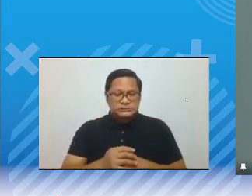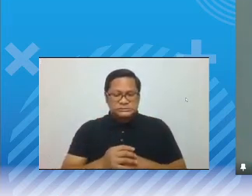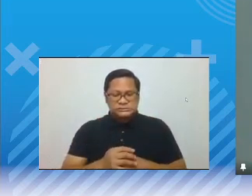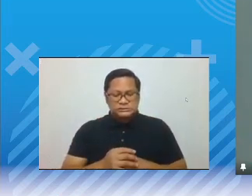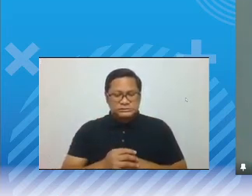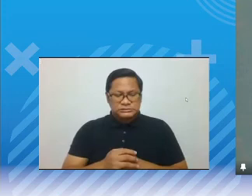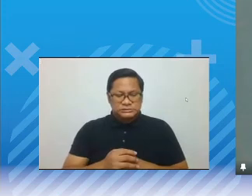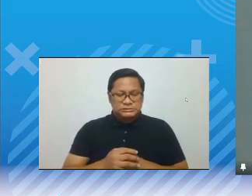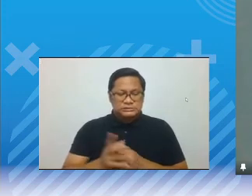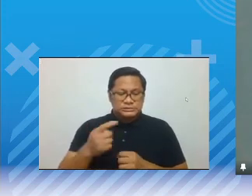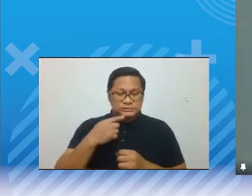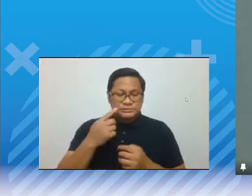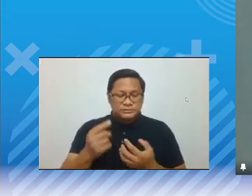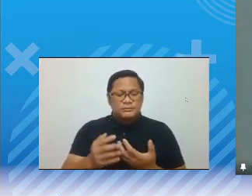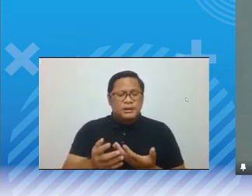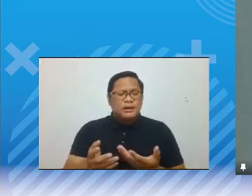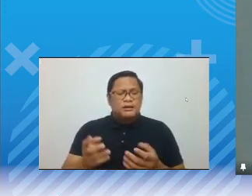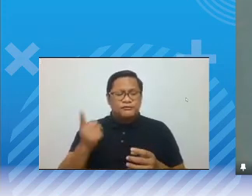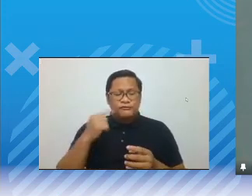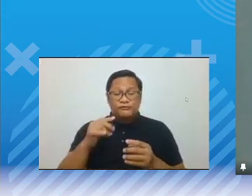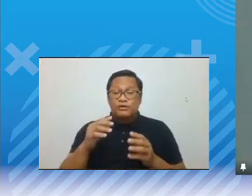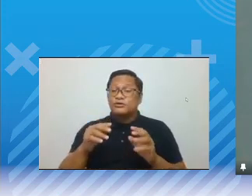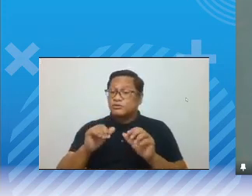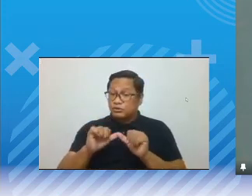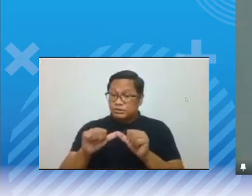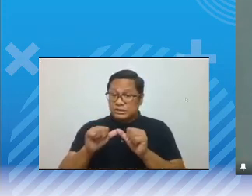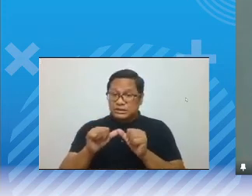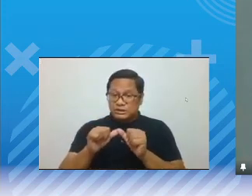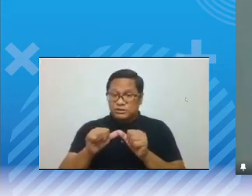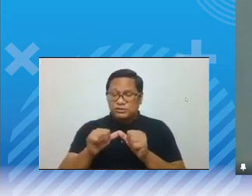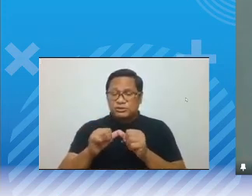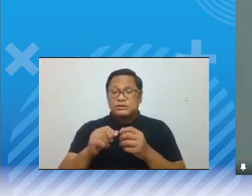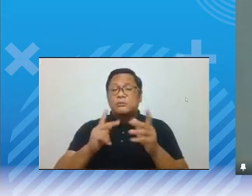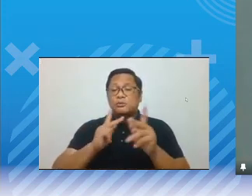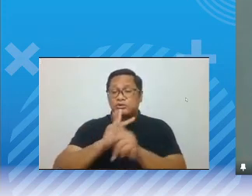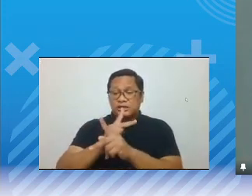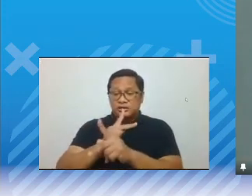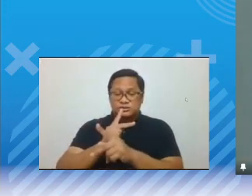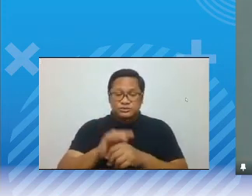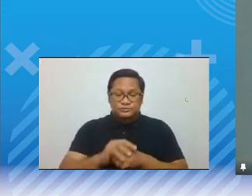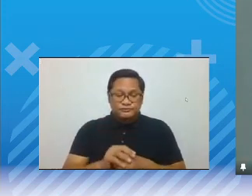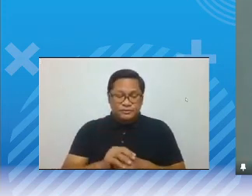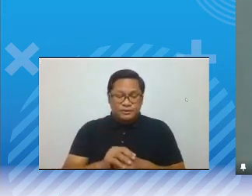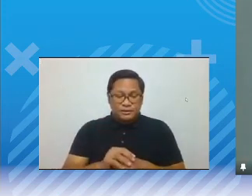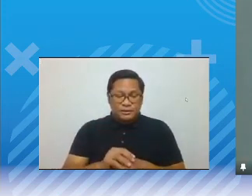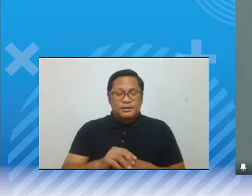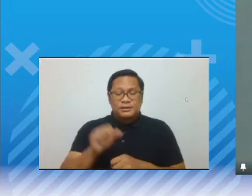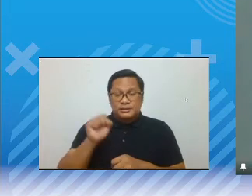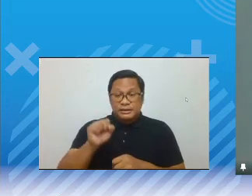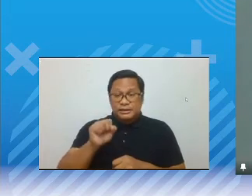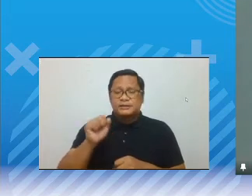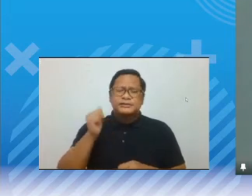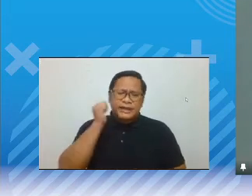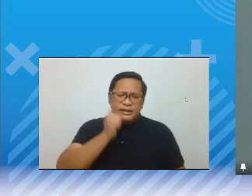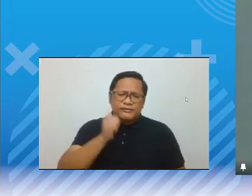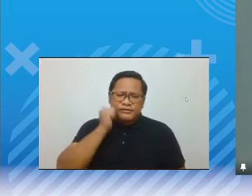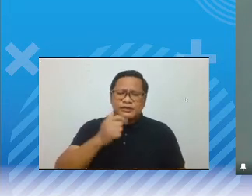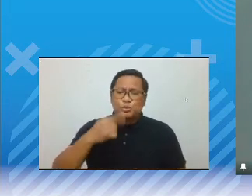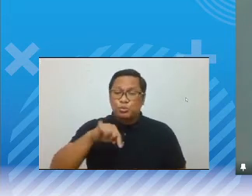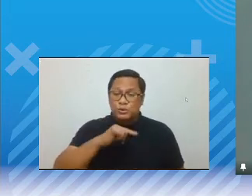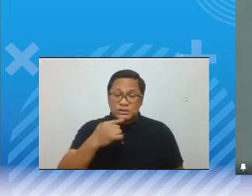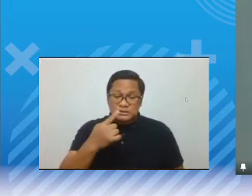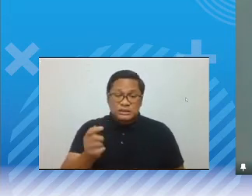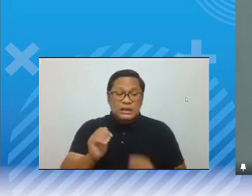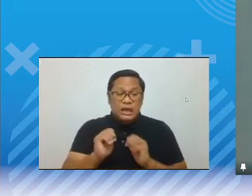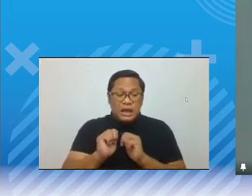yung resilience to ensure yung effectiveness nila. So, pag resilience po, sinasabi natin to, kung paano